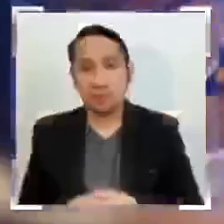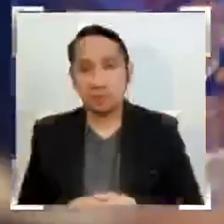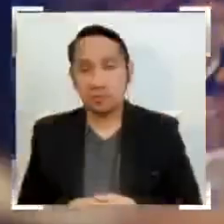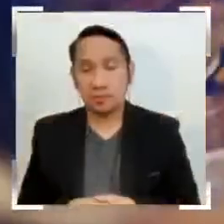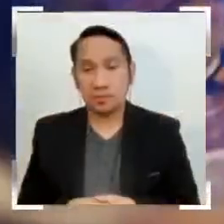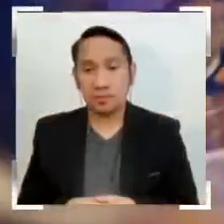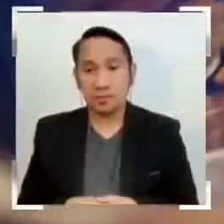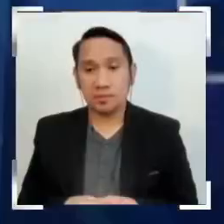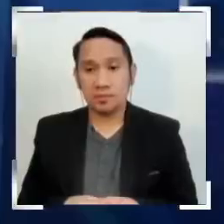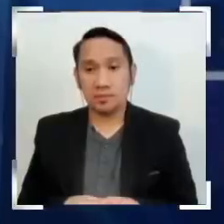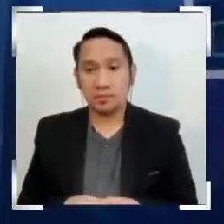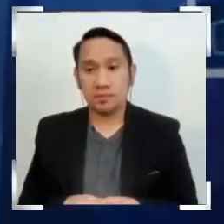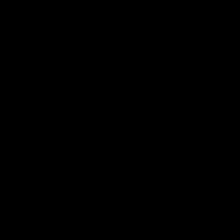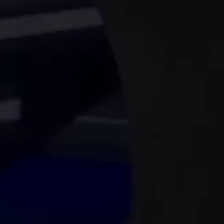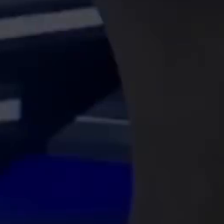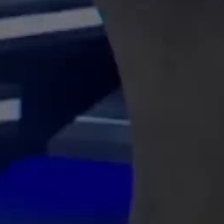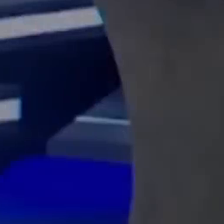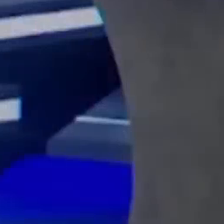saksi.